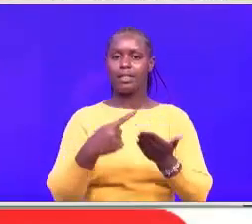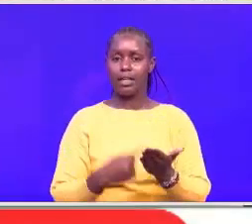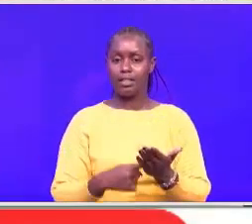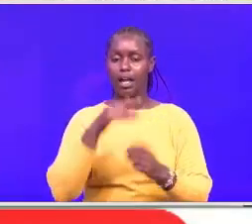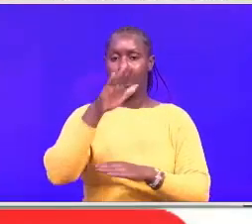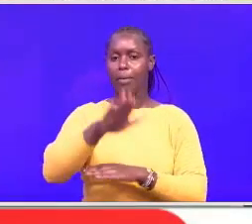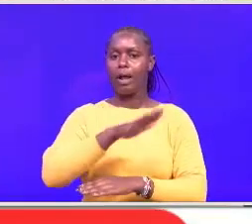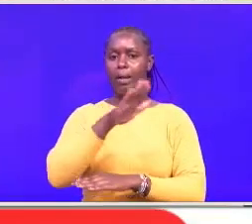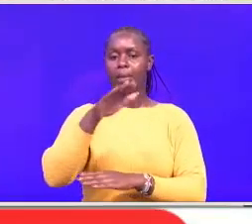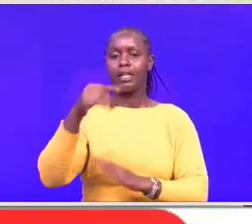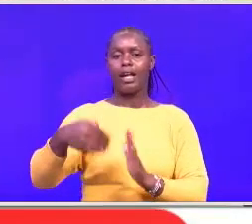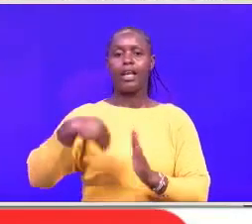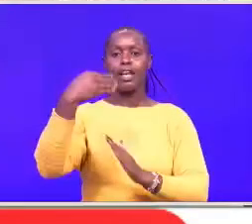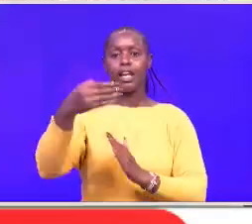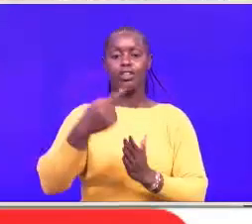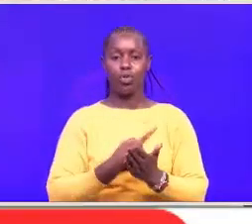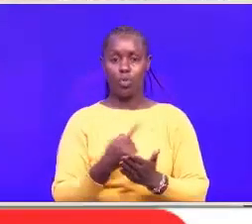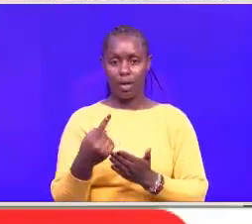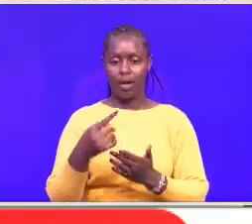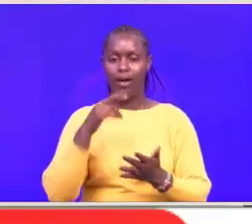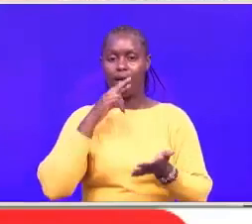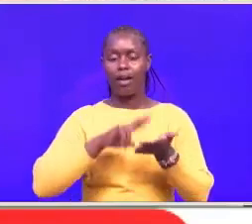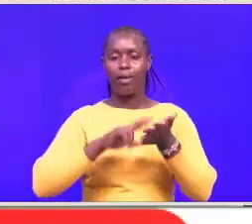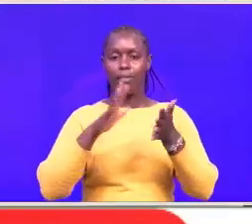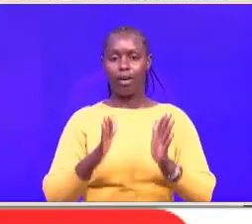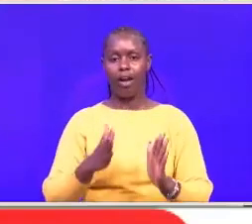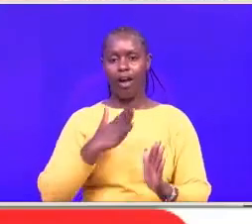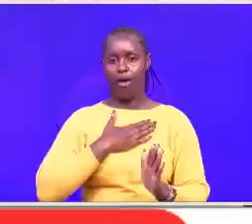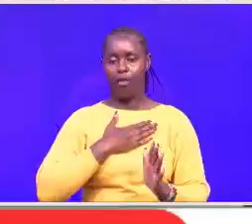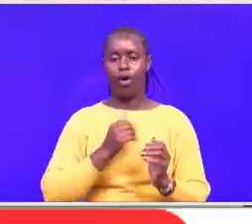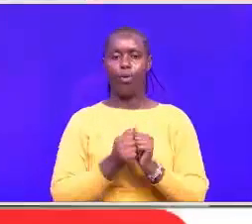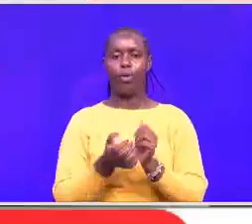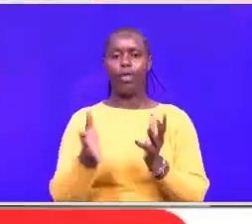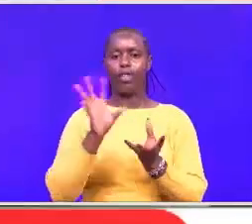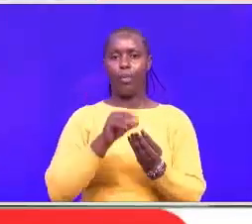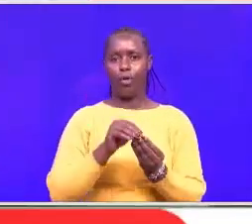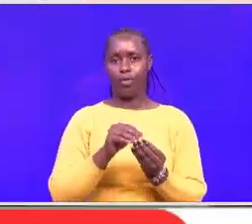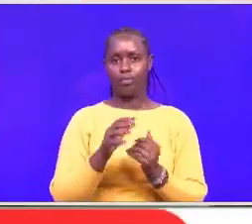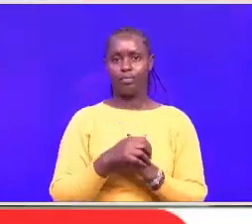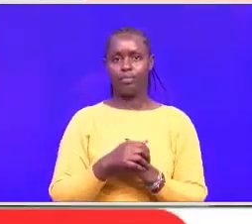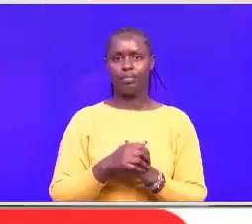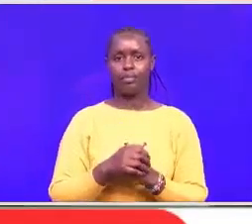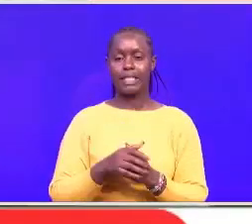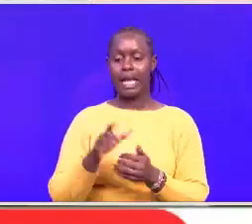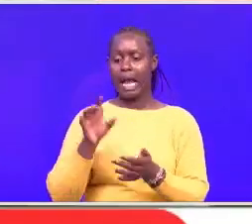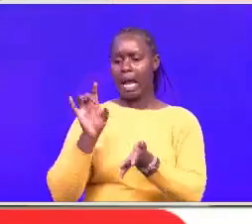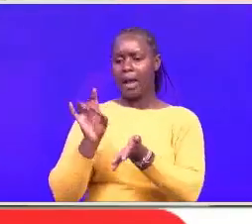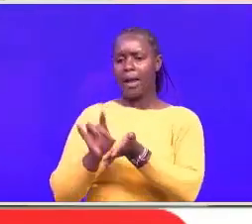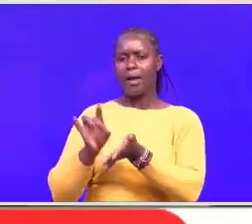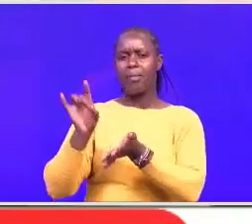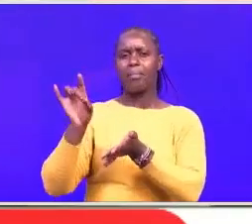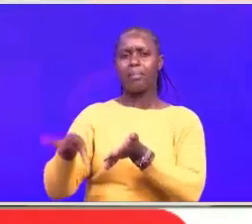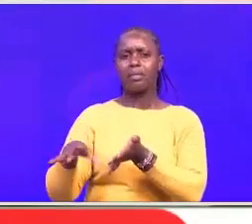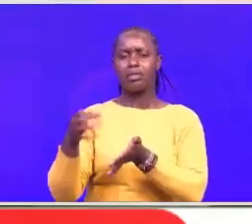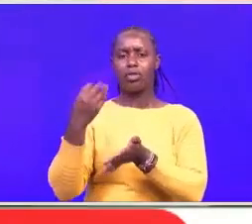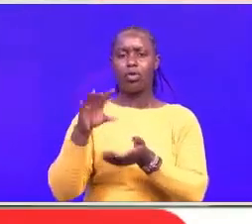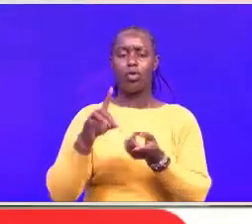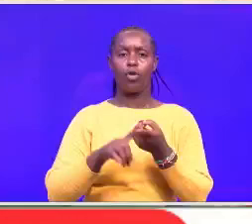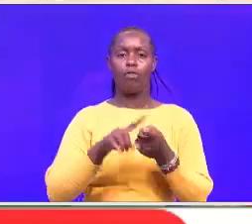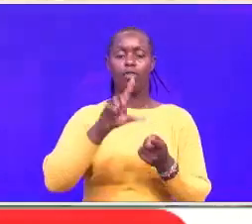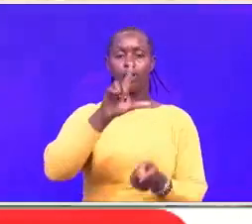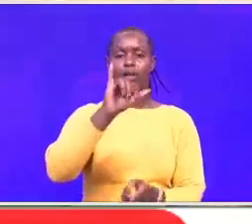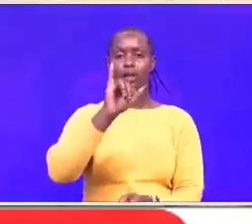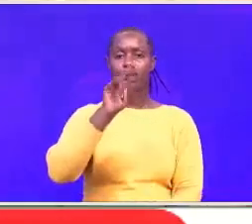wiki ijayo. Mwanahabari wetu Kisewa Emory anatueleza zaidi. Impeachment of Honorable Franklin Mithika